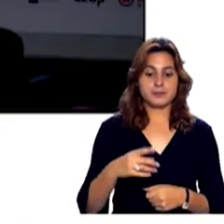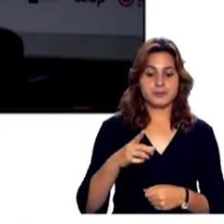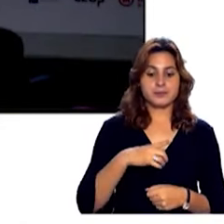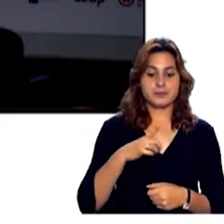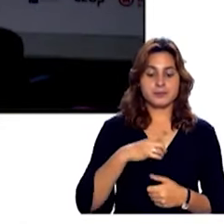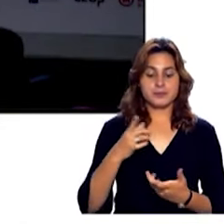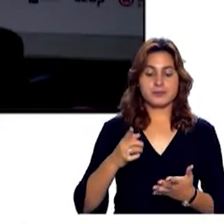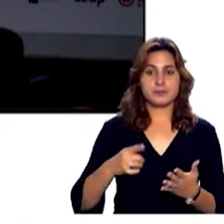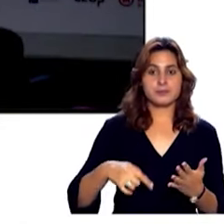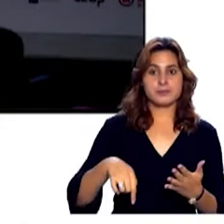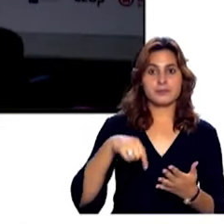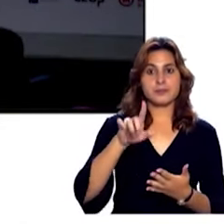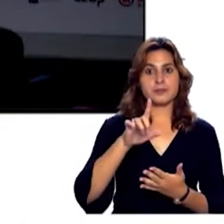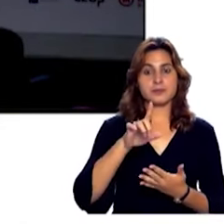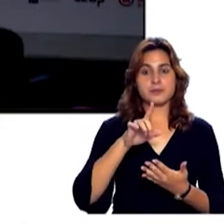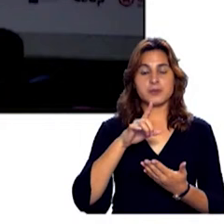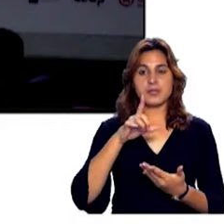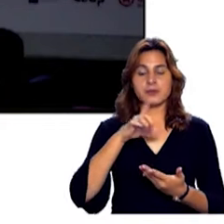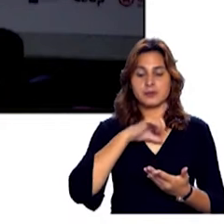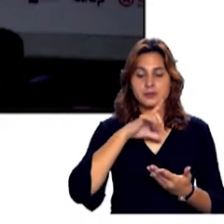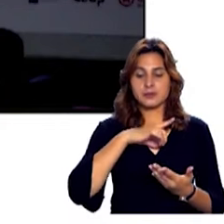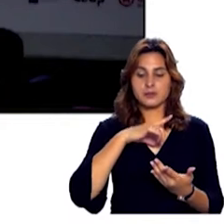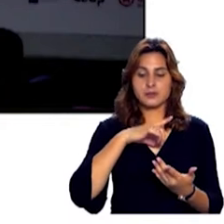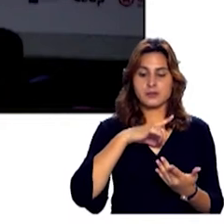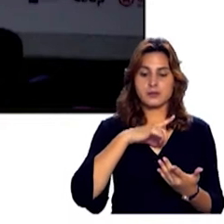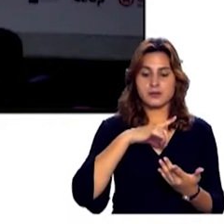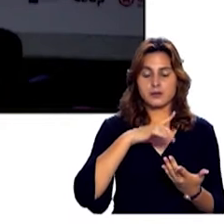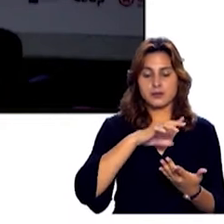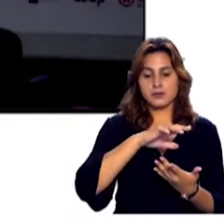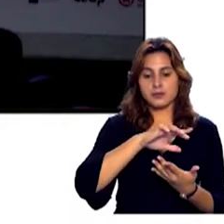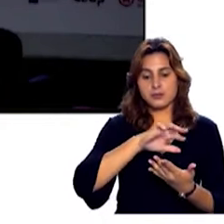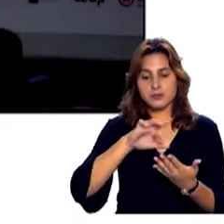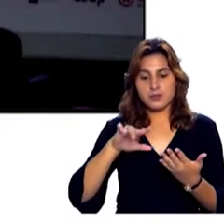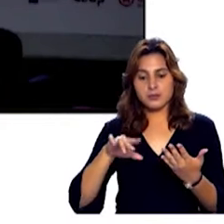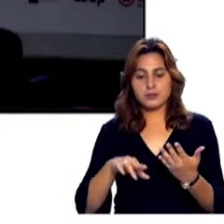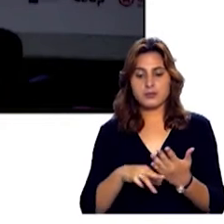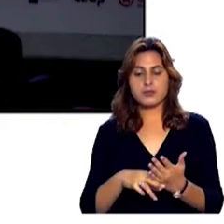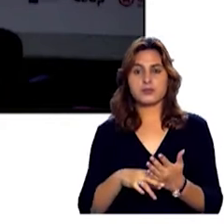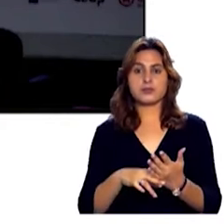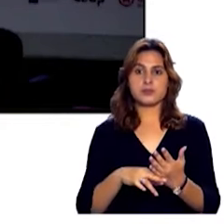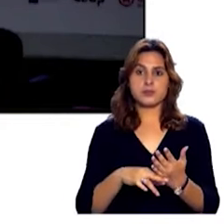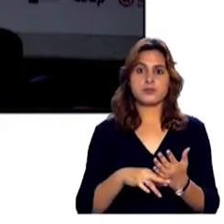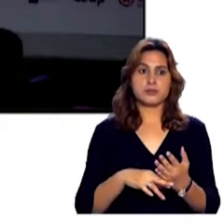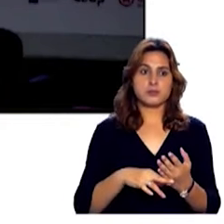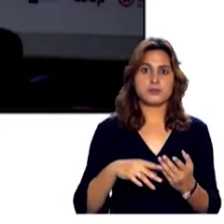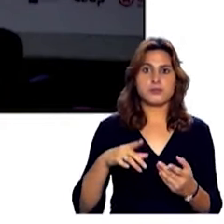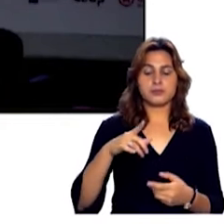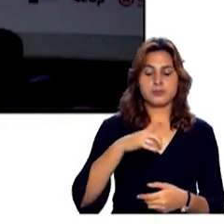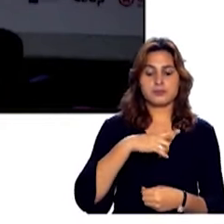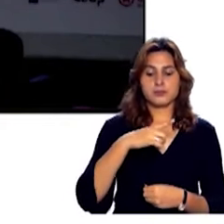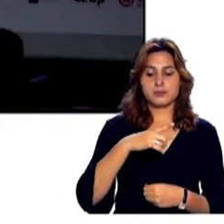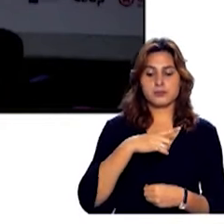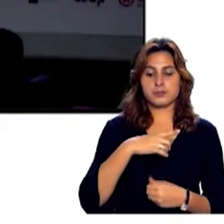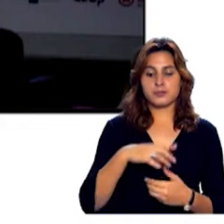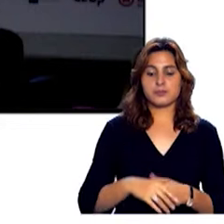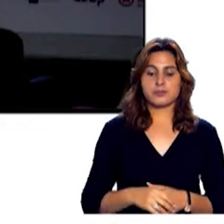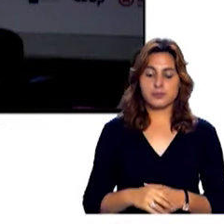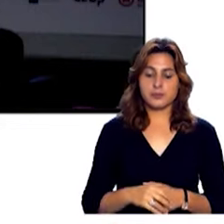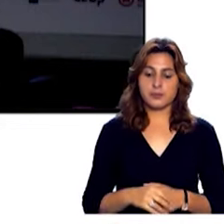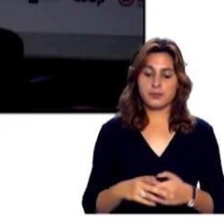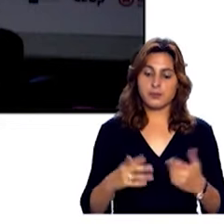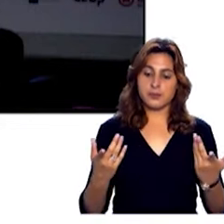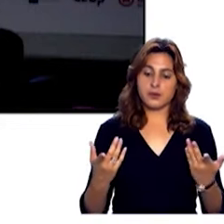comparer deux systm Sans comprendre l'économie générale du syst l'ensemble du syst